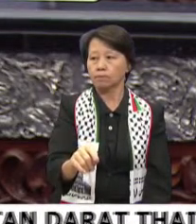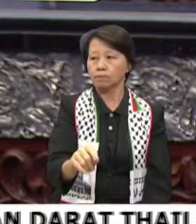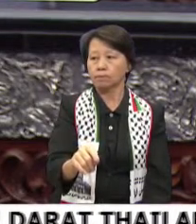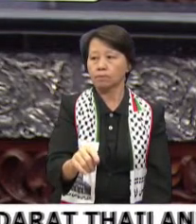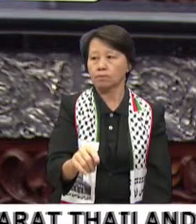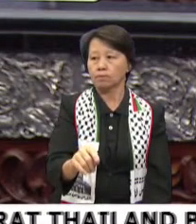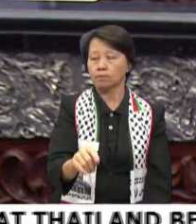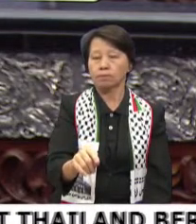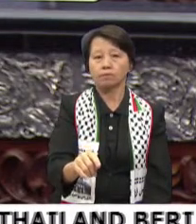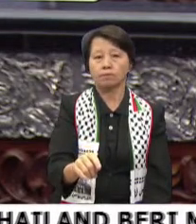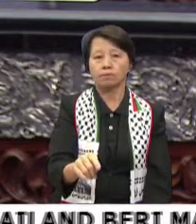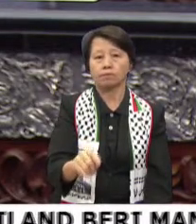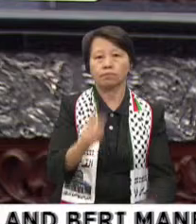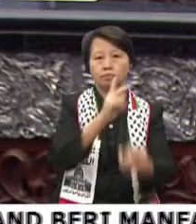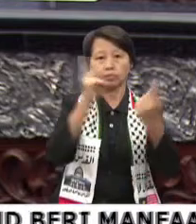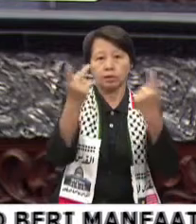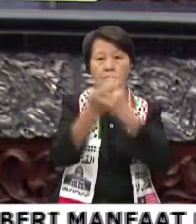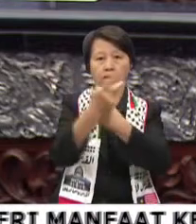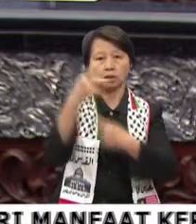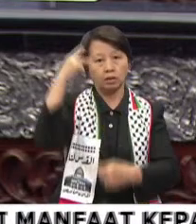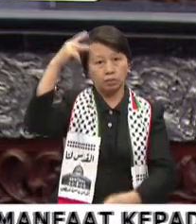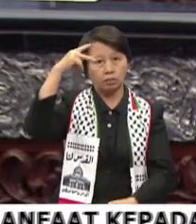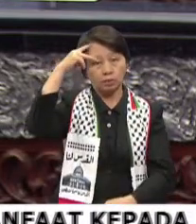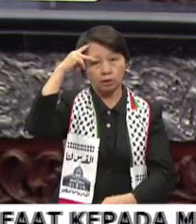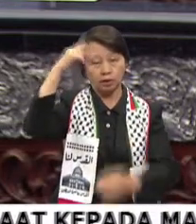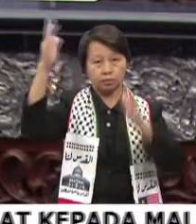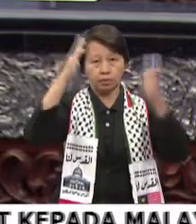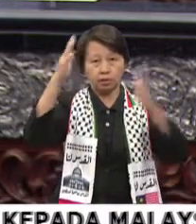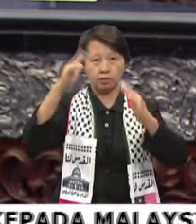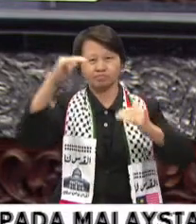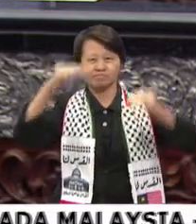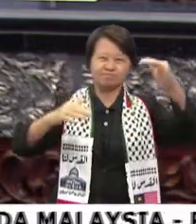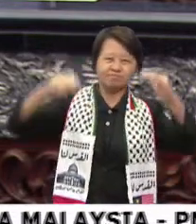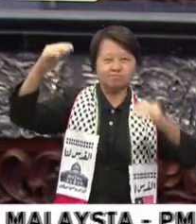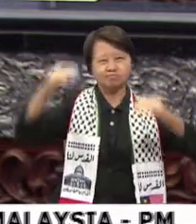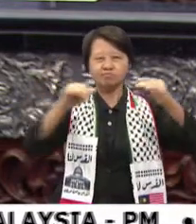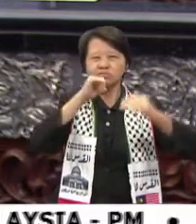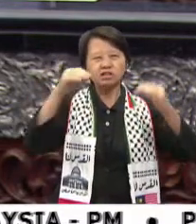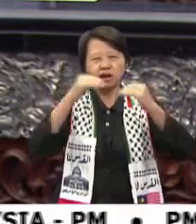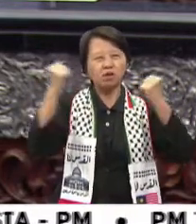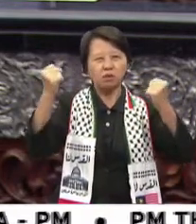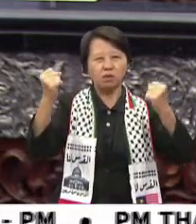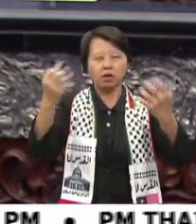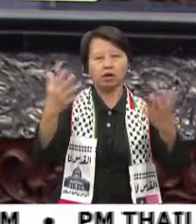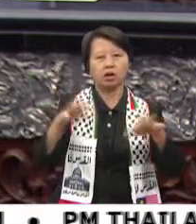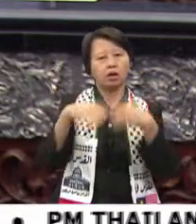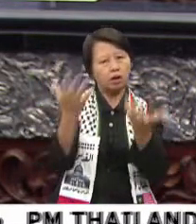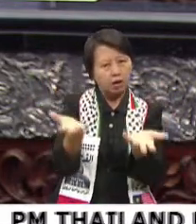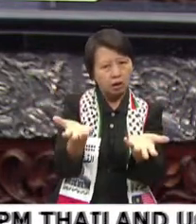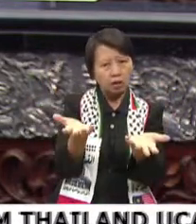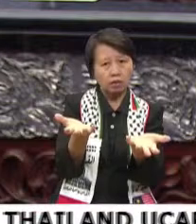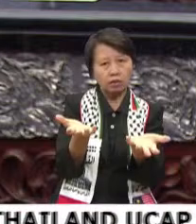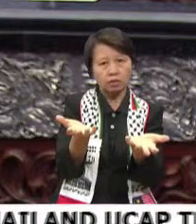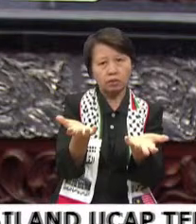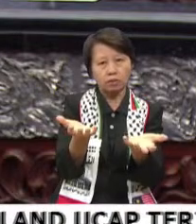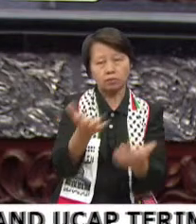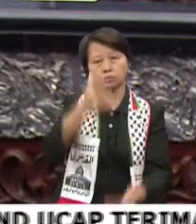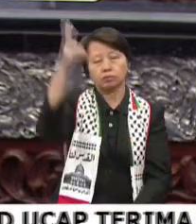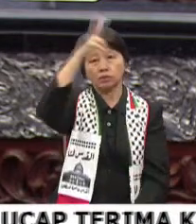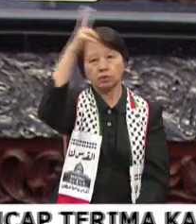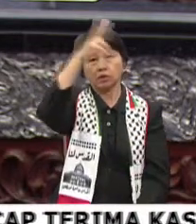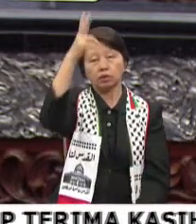soalannya dalam keadaan politik negara tidak stabil ni Bagaimanakah